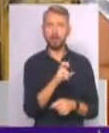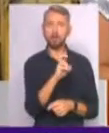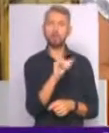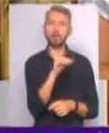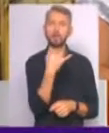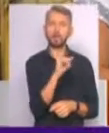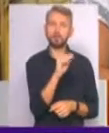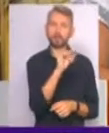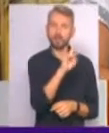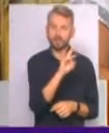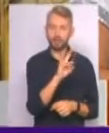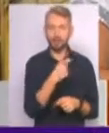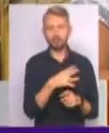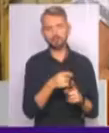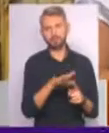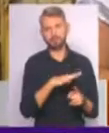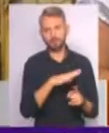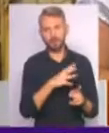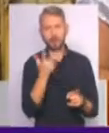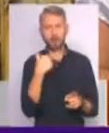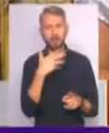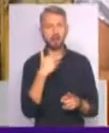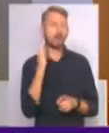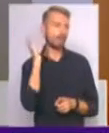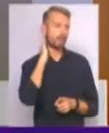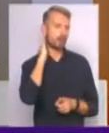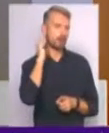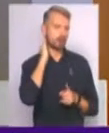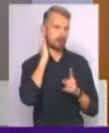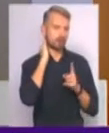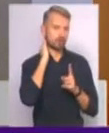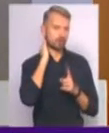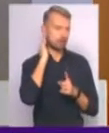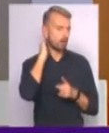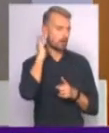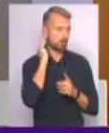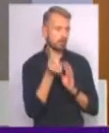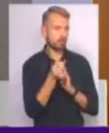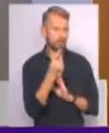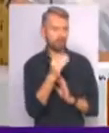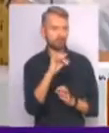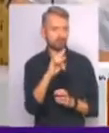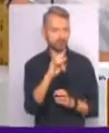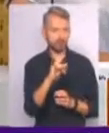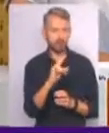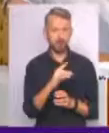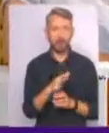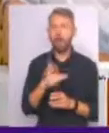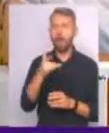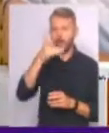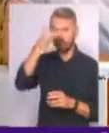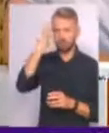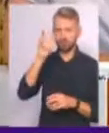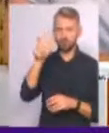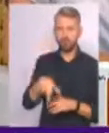дефект. Например, когда откладывается жир вот на шее. Знаете, вот эта холка, да. Это некрасиво. А у лисих человеков, когда такая